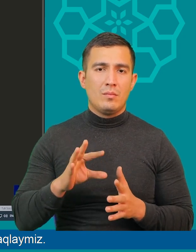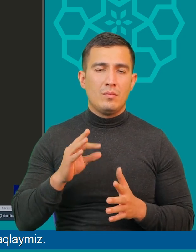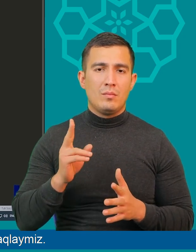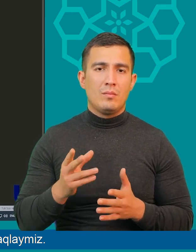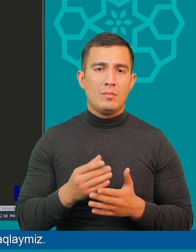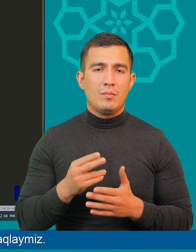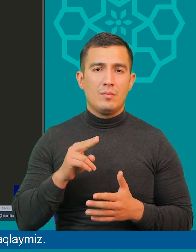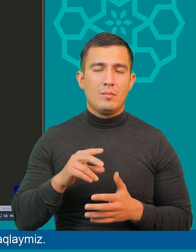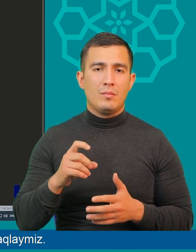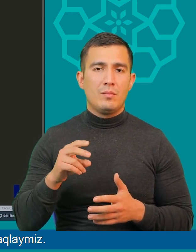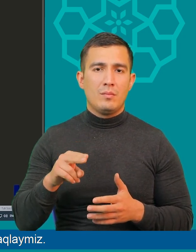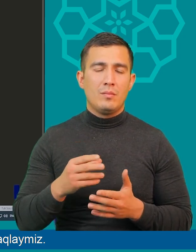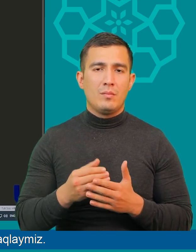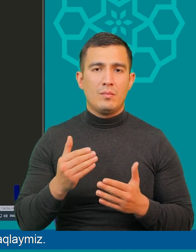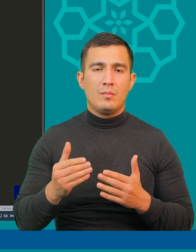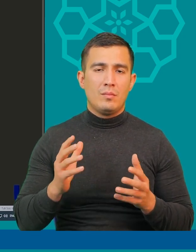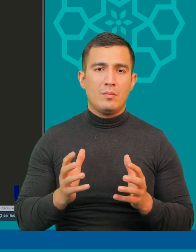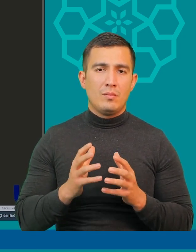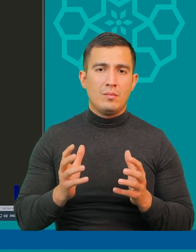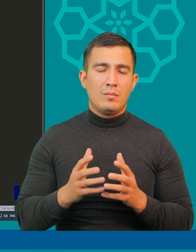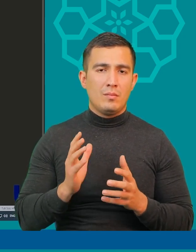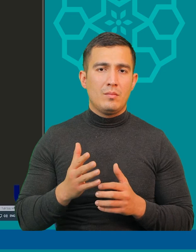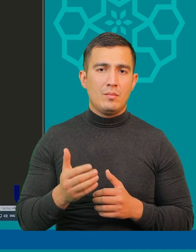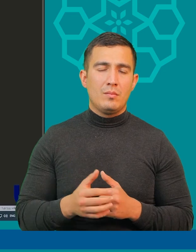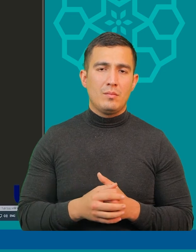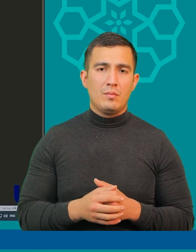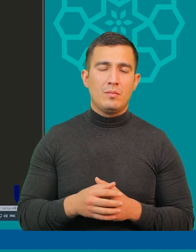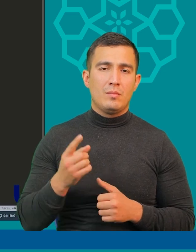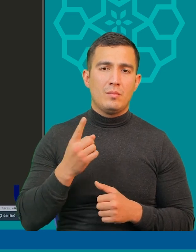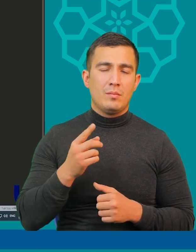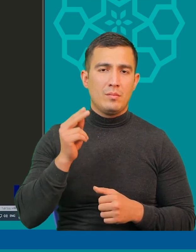ichiga PHP kengaytmasi bilan saqlaymiz. Birinchi